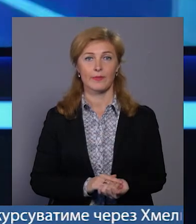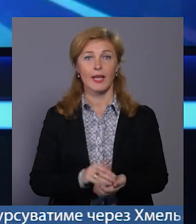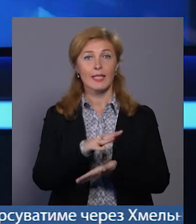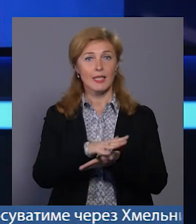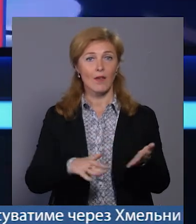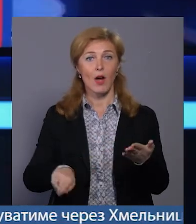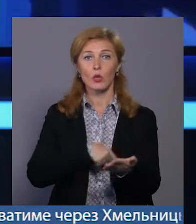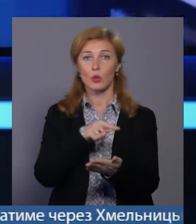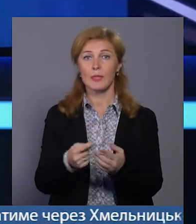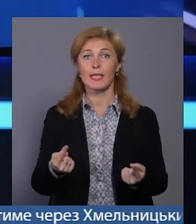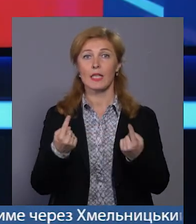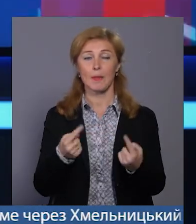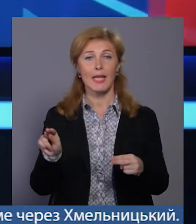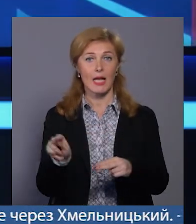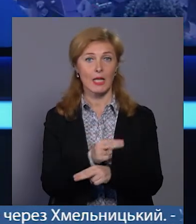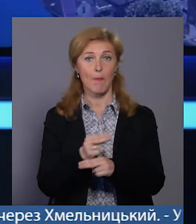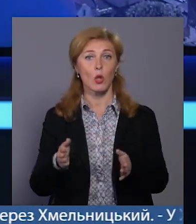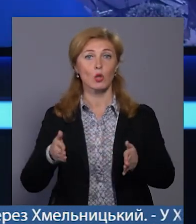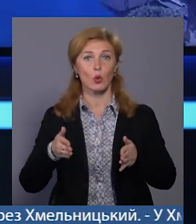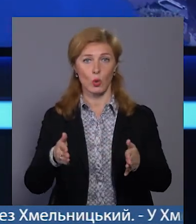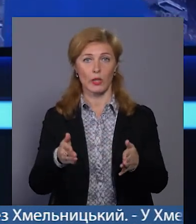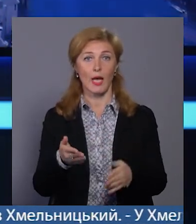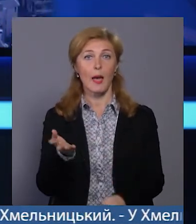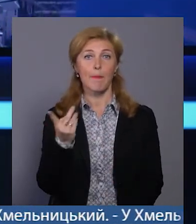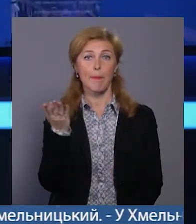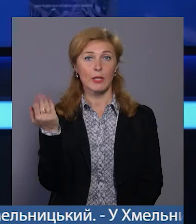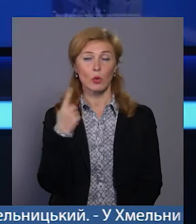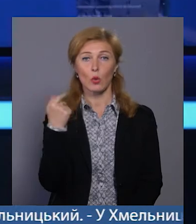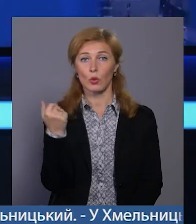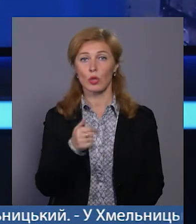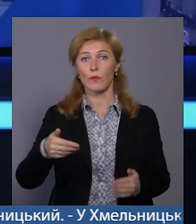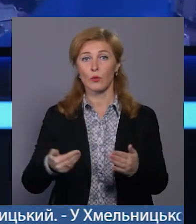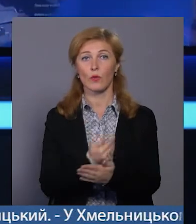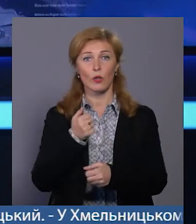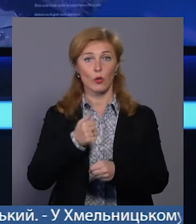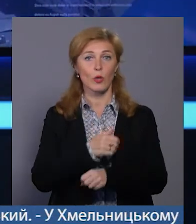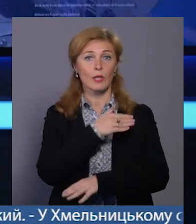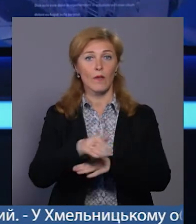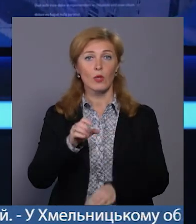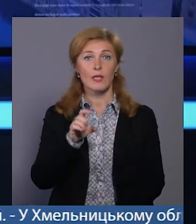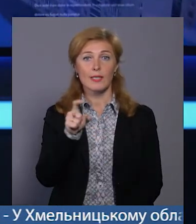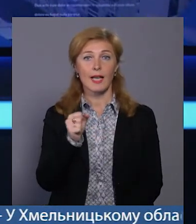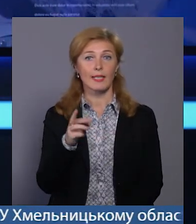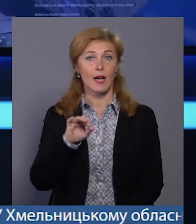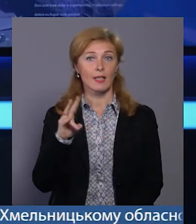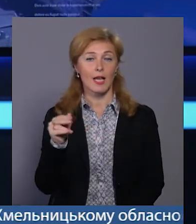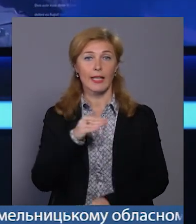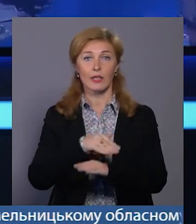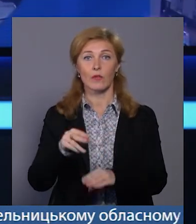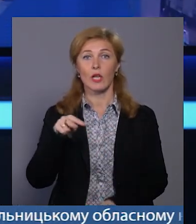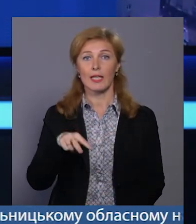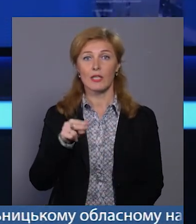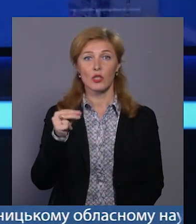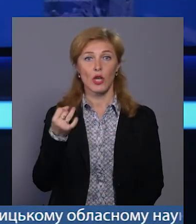Тривають у місті і капітальні ремонти доріг. Минулого тижня відновили роботи на вулиці Заярній та на вулиці Лізи